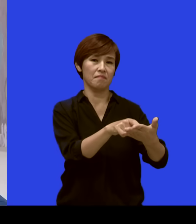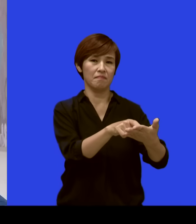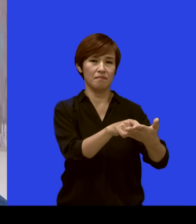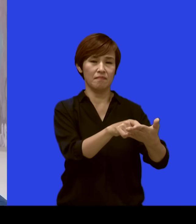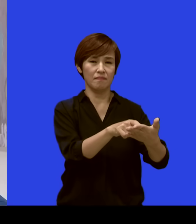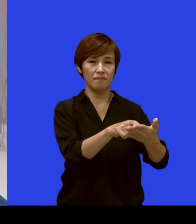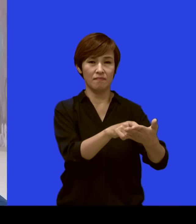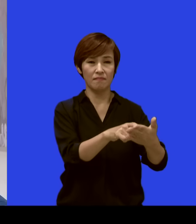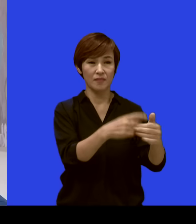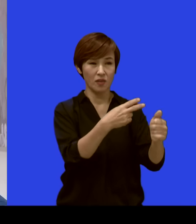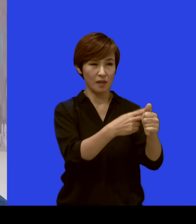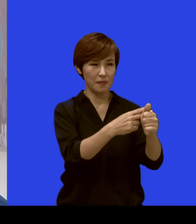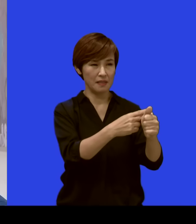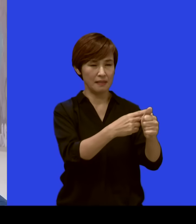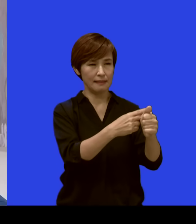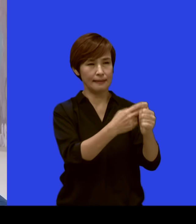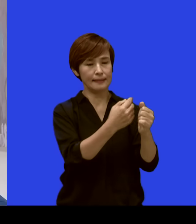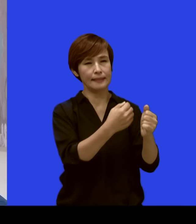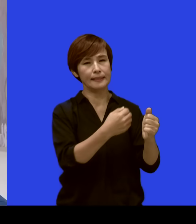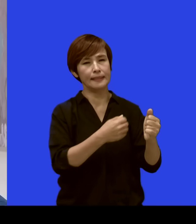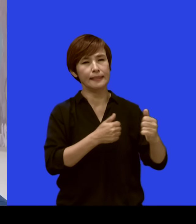선생님들이 저를 설득을 하셨는데